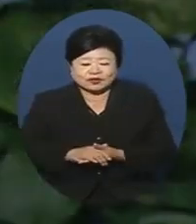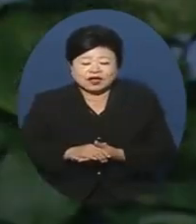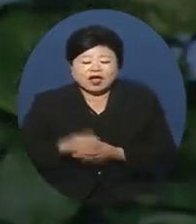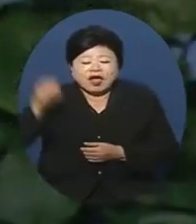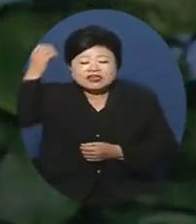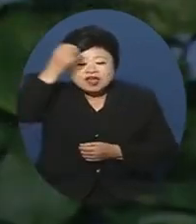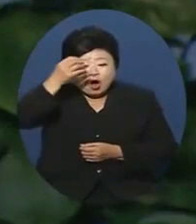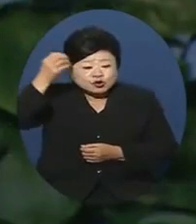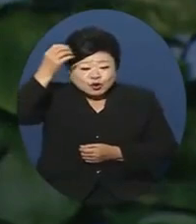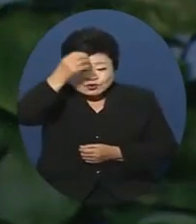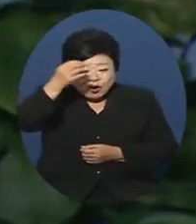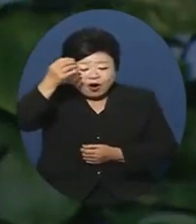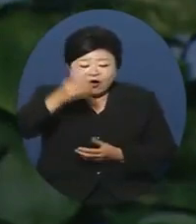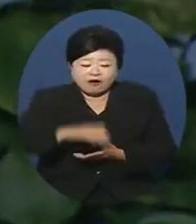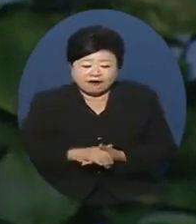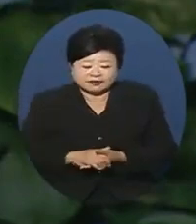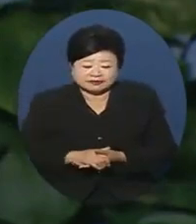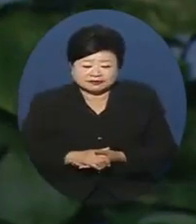영으로서